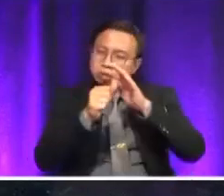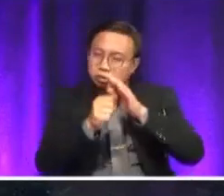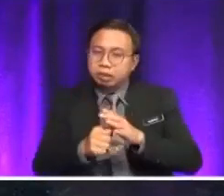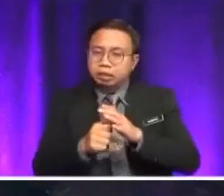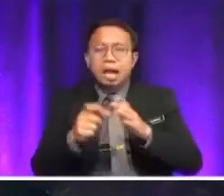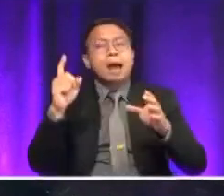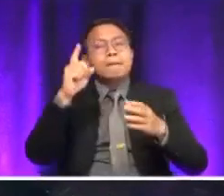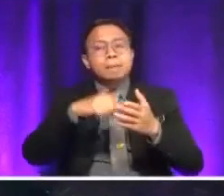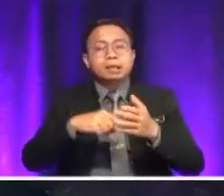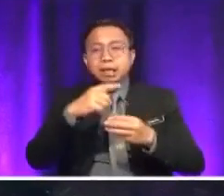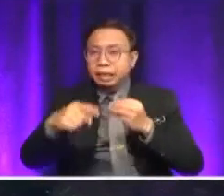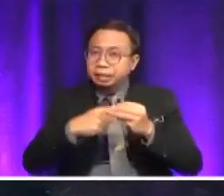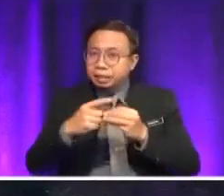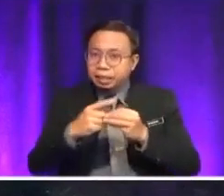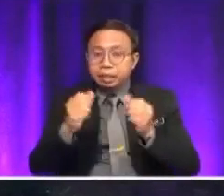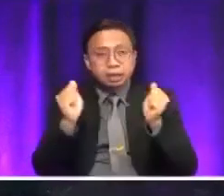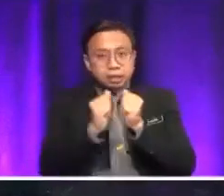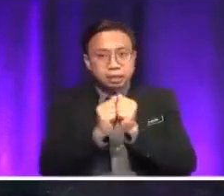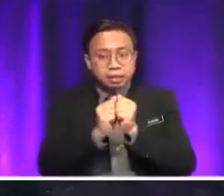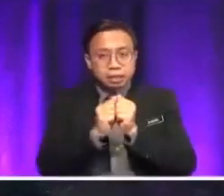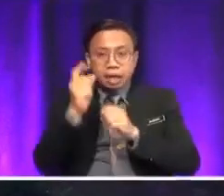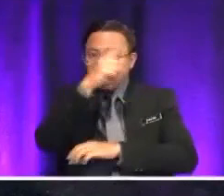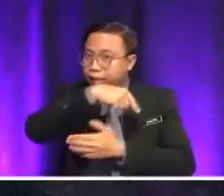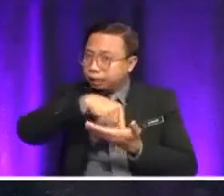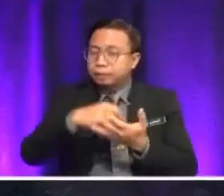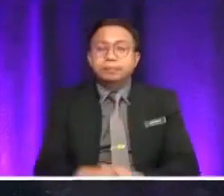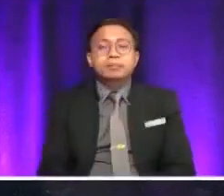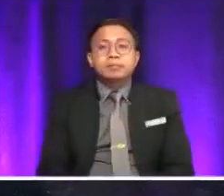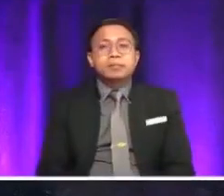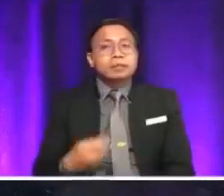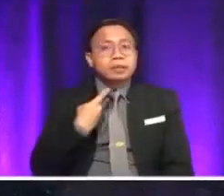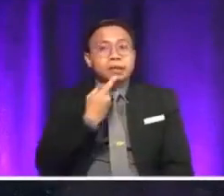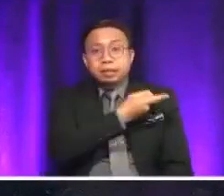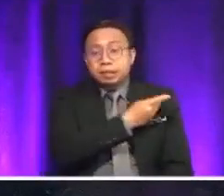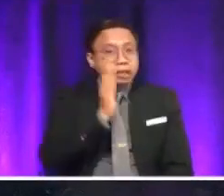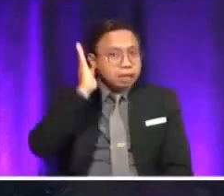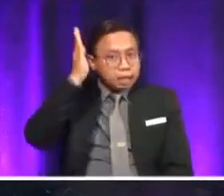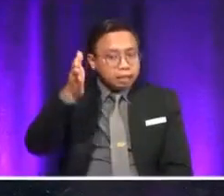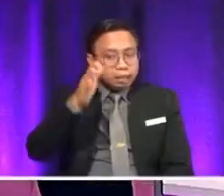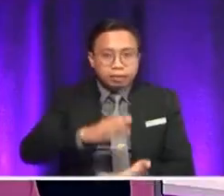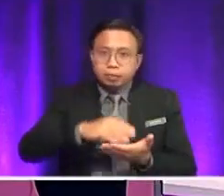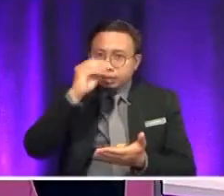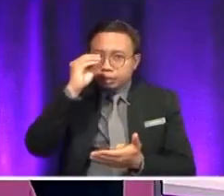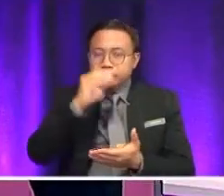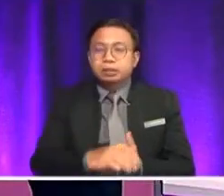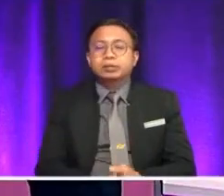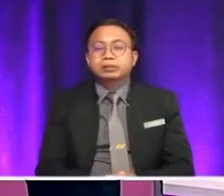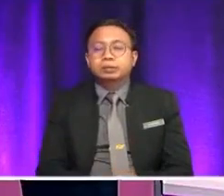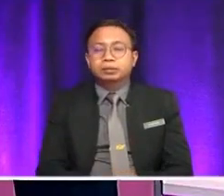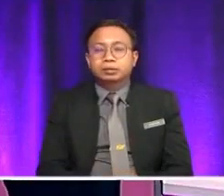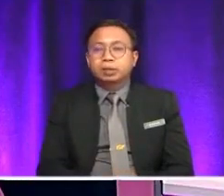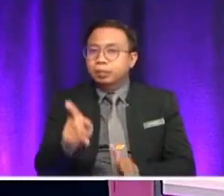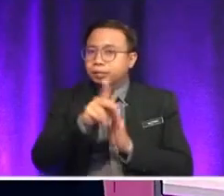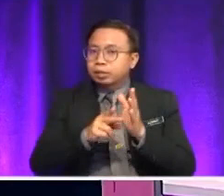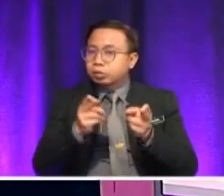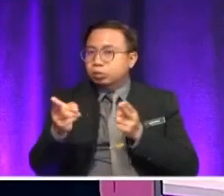pelajaran pendidikan kesihatan kita kali ini, cikgu? Ah, okey, hari ini kita akan mempelajari dalam komponen pendidikan kesihatan, iaitu